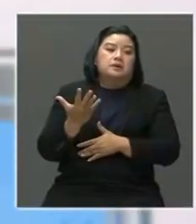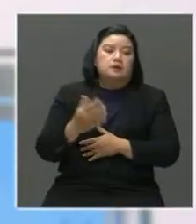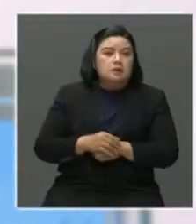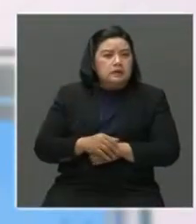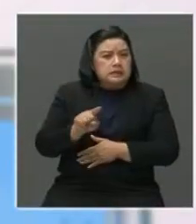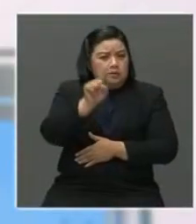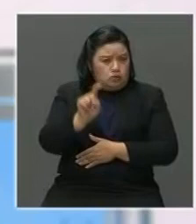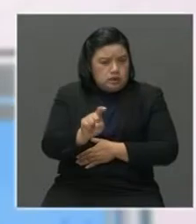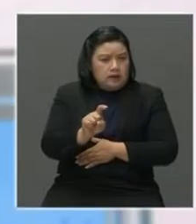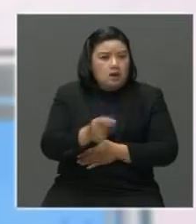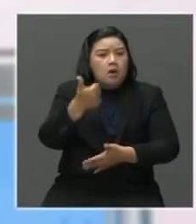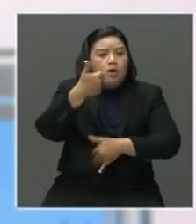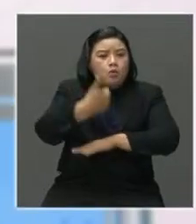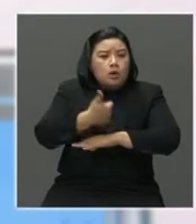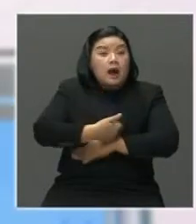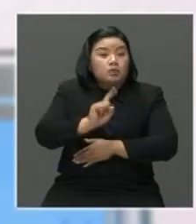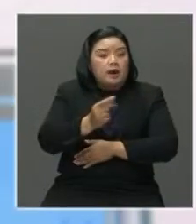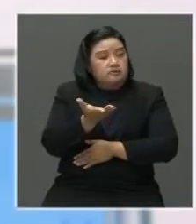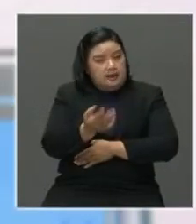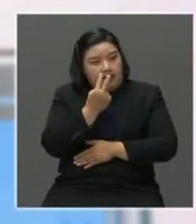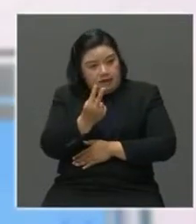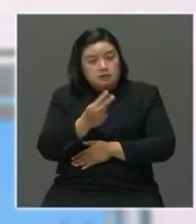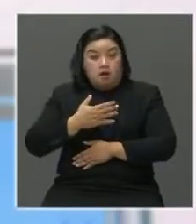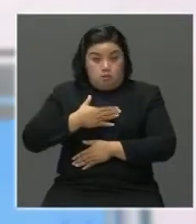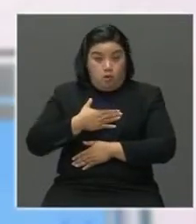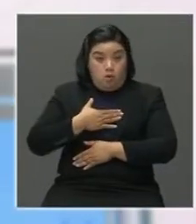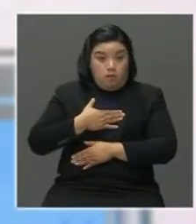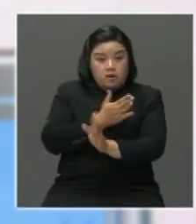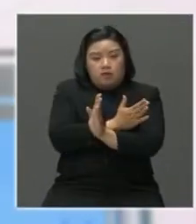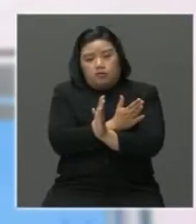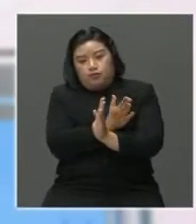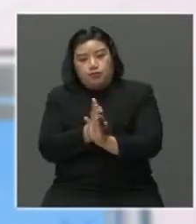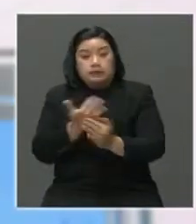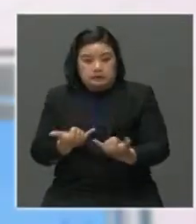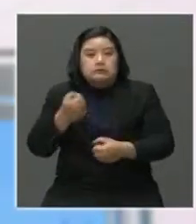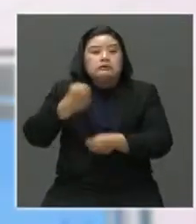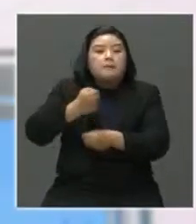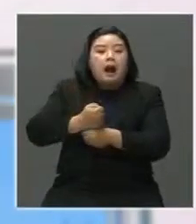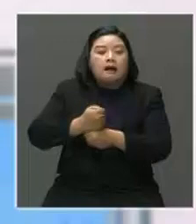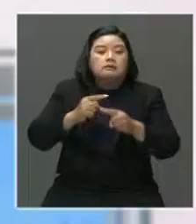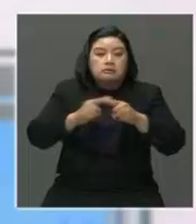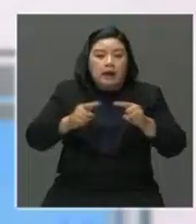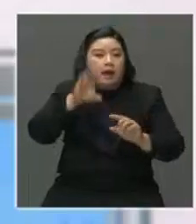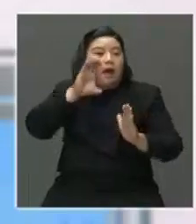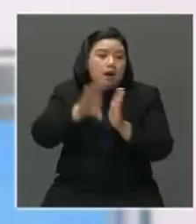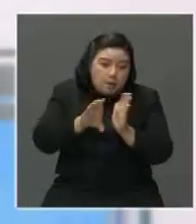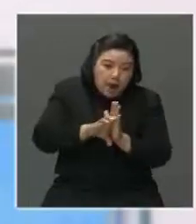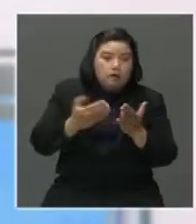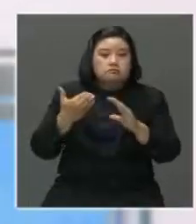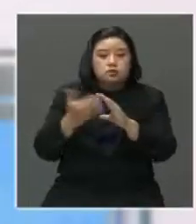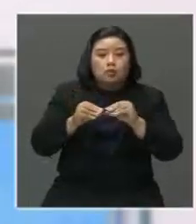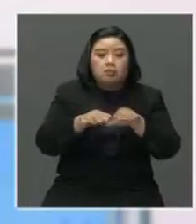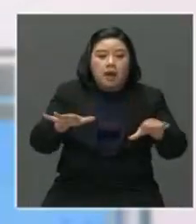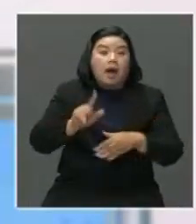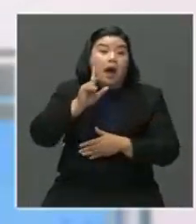วันนี้มาปรากฏตัวแล้วแล้วก็บอกว่าที่ผ่านมาทำงานมาโดยตลอดแต่ว่าไม่ได้มีการไปโพสต์รูปโพสต์ข้อความหรือว่าเชิญนักข่าวมาแต่อย่